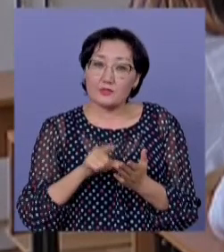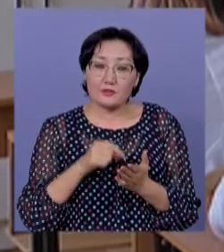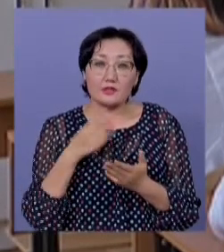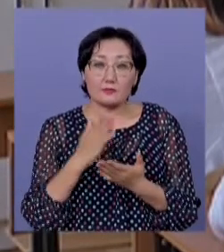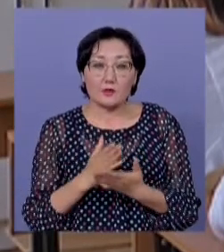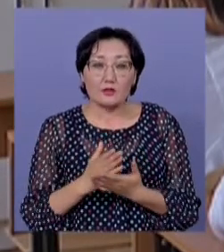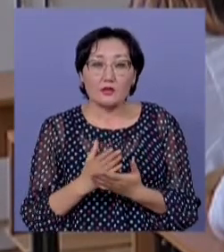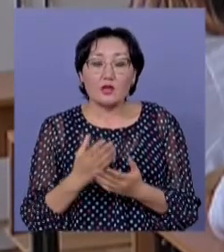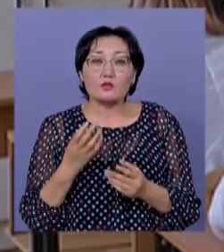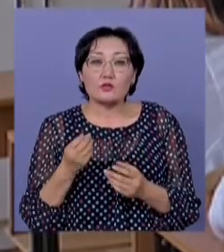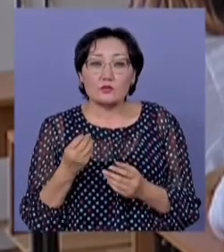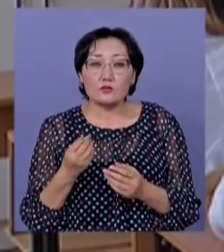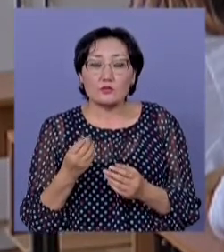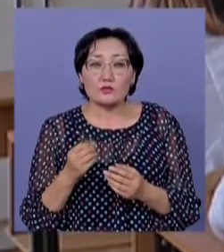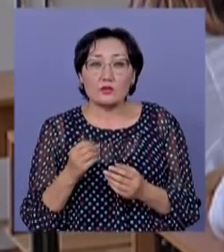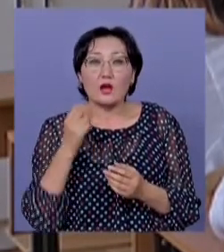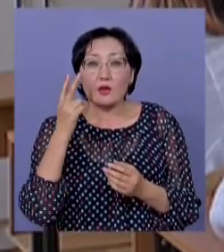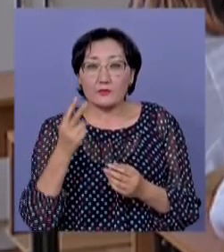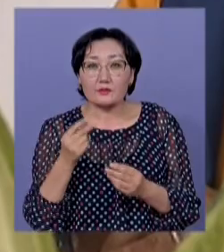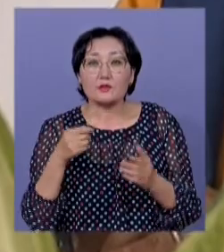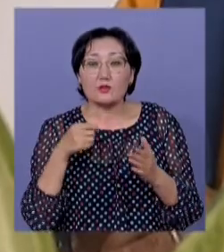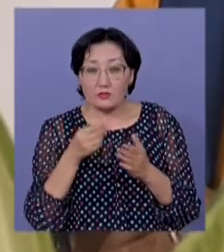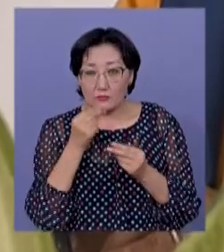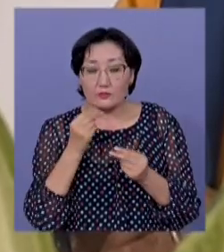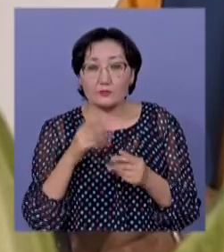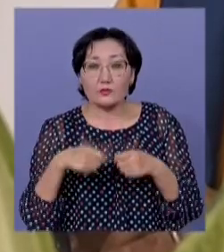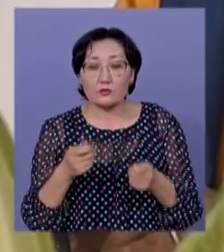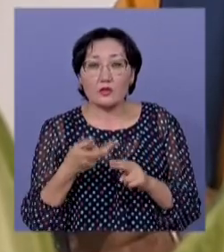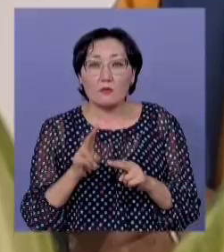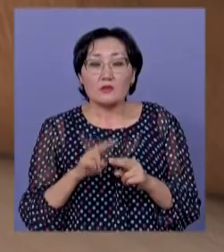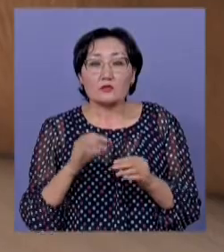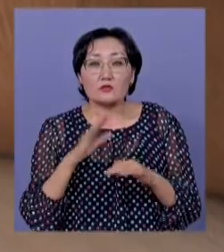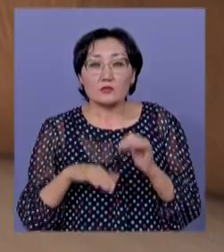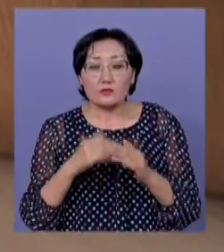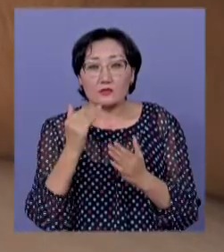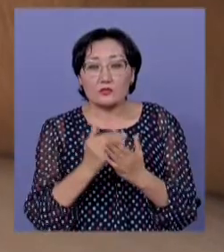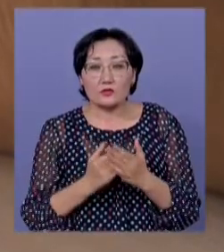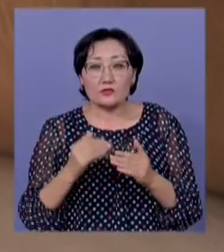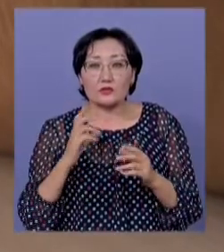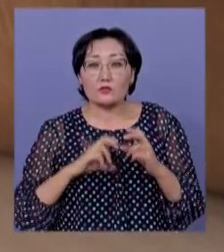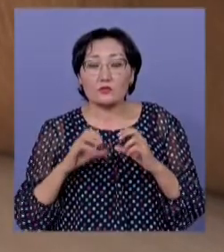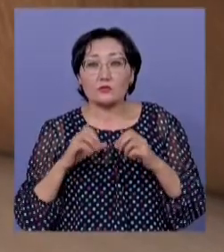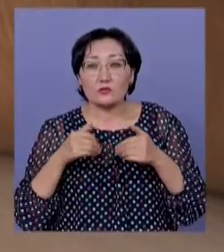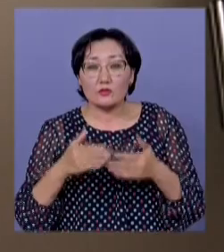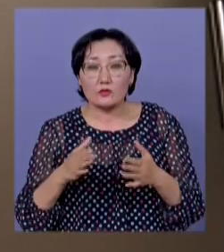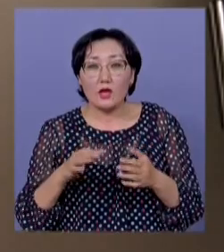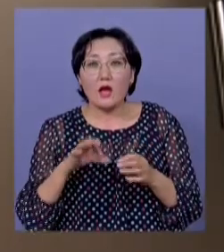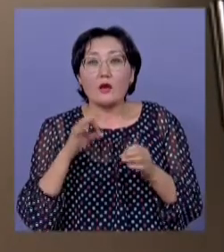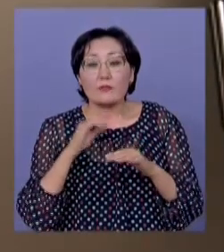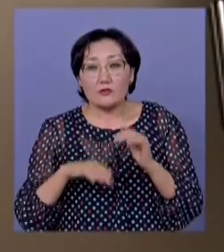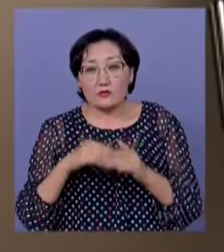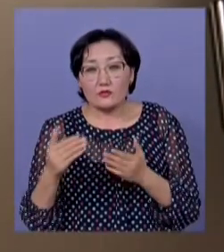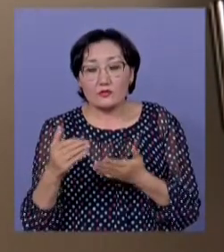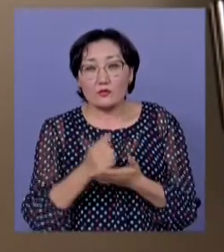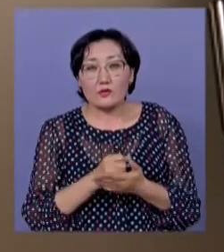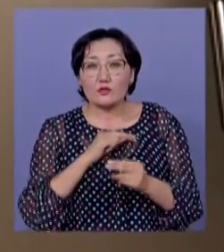отырады, бір жағынан түсте тамақтарын беріп отырады. Жастар тәжірибесі бағдарламасы оқуды бітірген студенттерге тәжірибе жинақтауға, жұмысқа